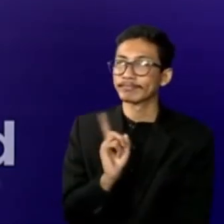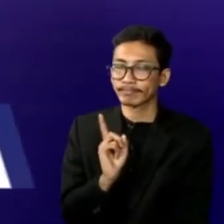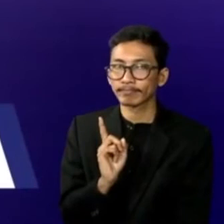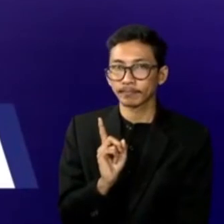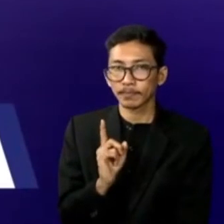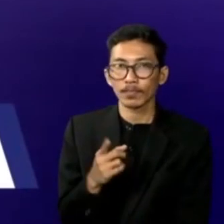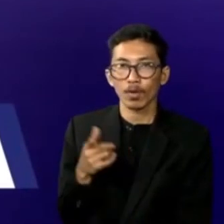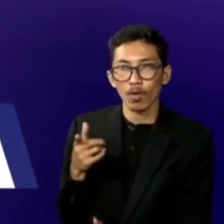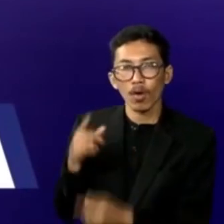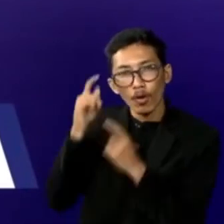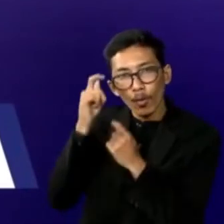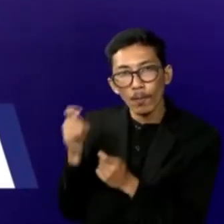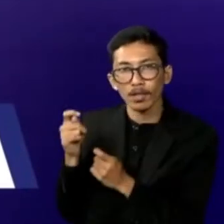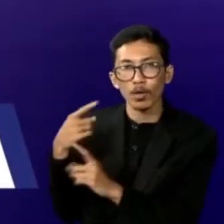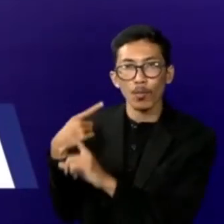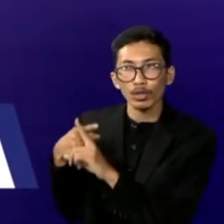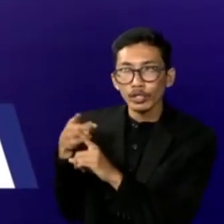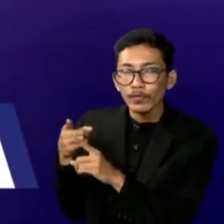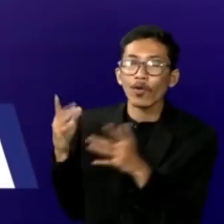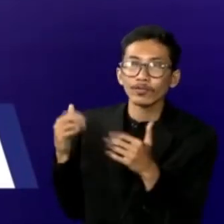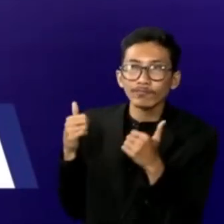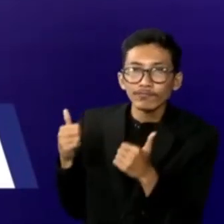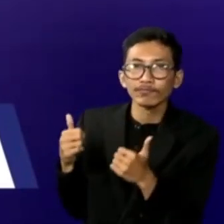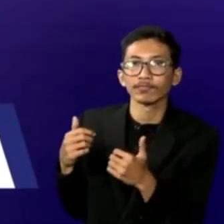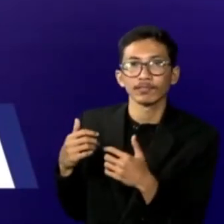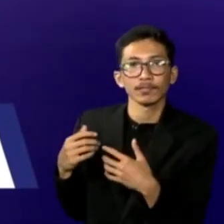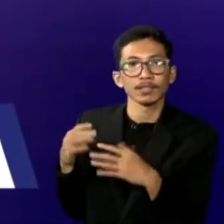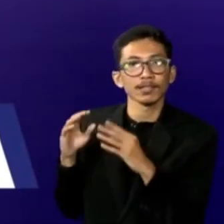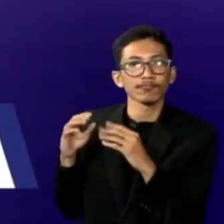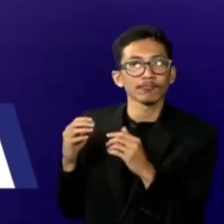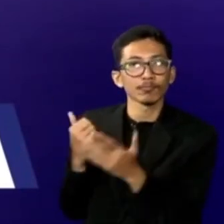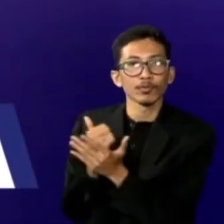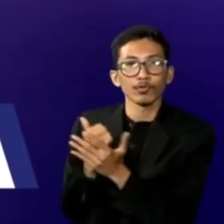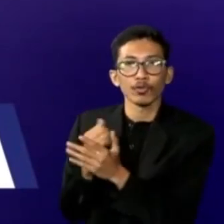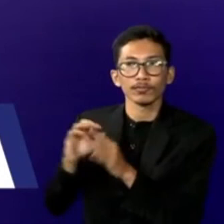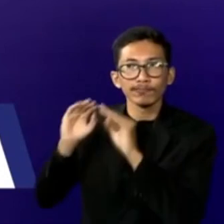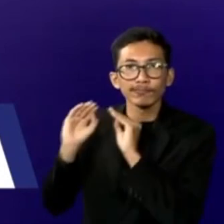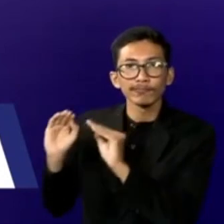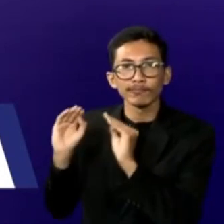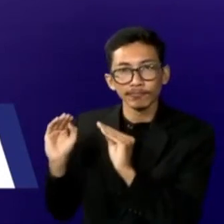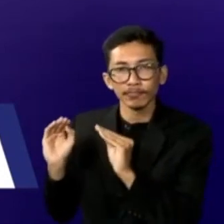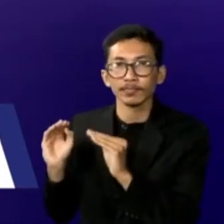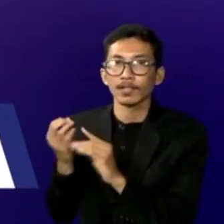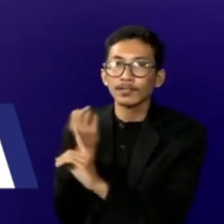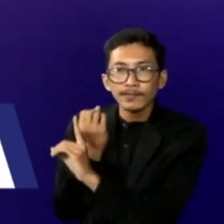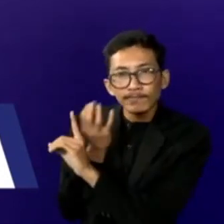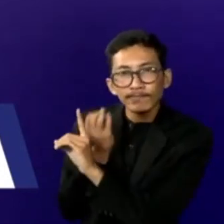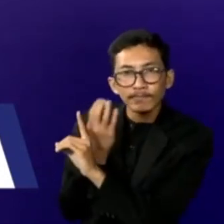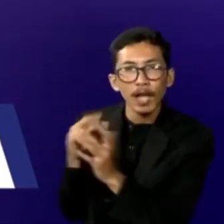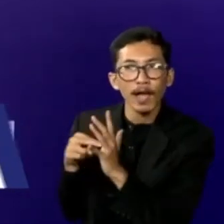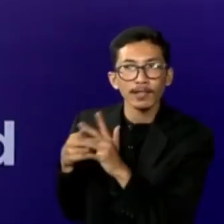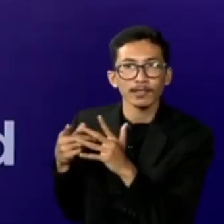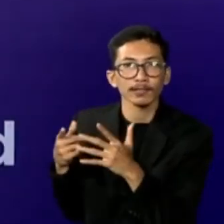dengan kita memperhatikan dia maka kita bisa memberikan kesembuhan yang cepat kepada dia dan keluarganya maka